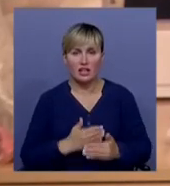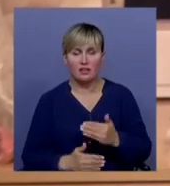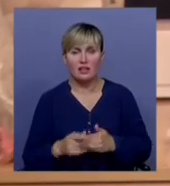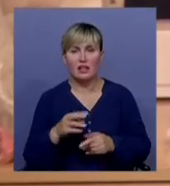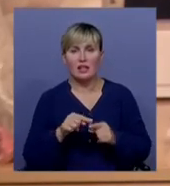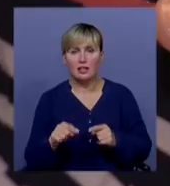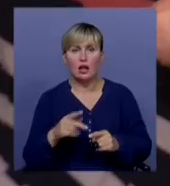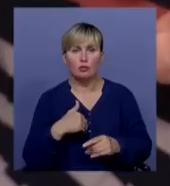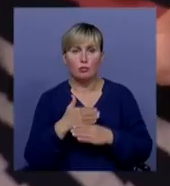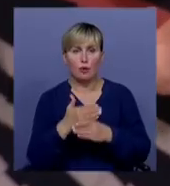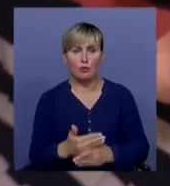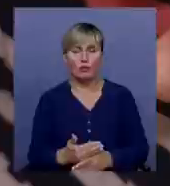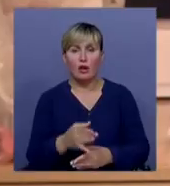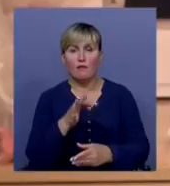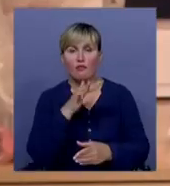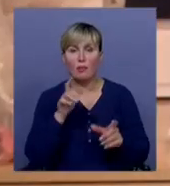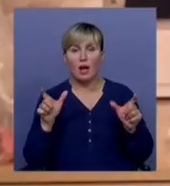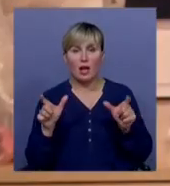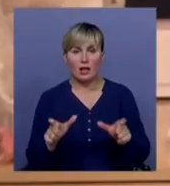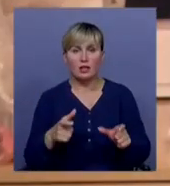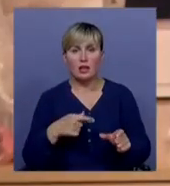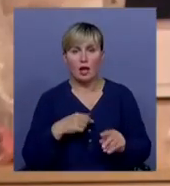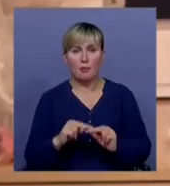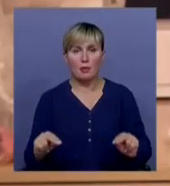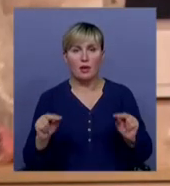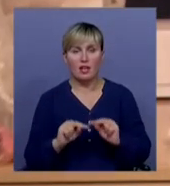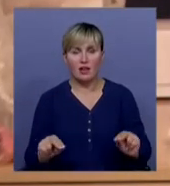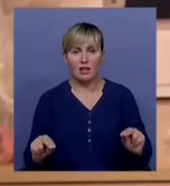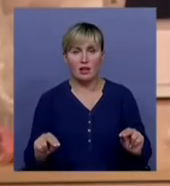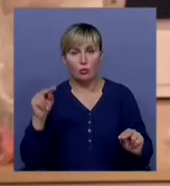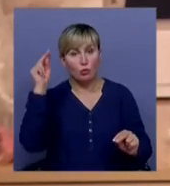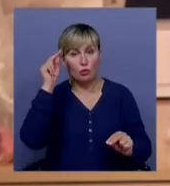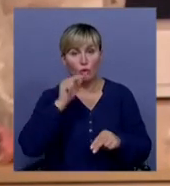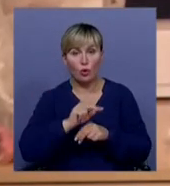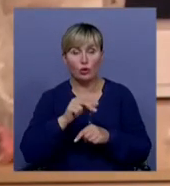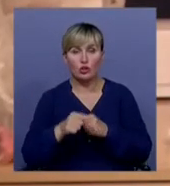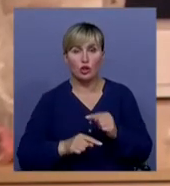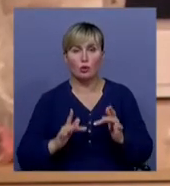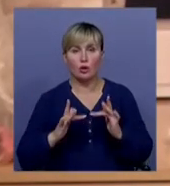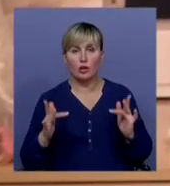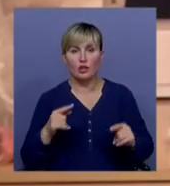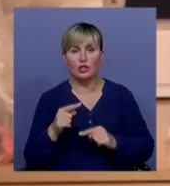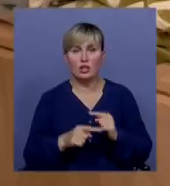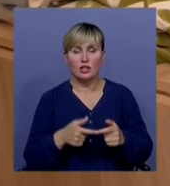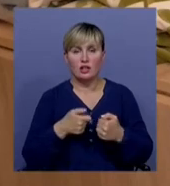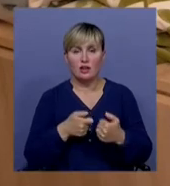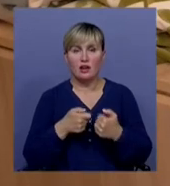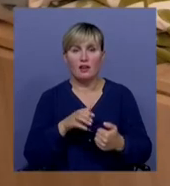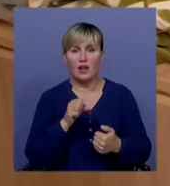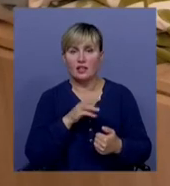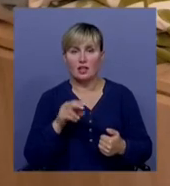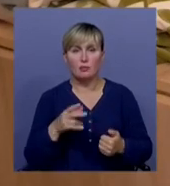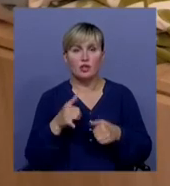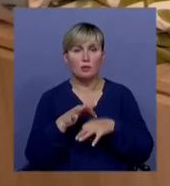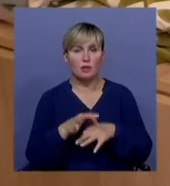для тех хочу помочь. Во время карантина я преподавала уроки через онлайн, через WhatsApp. Сейчас Айгуль